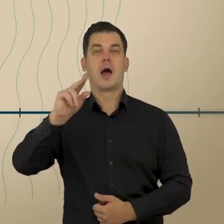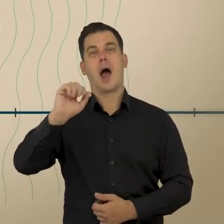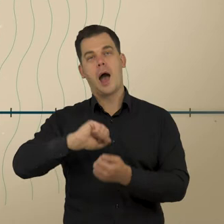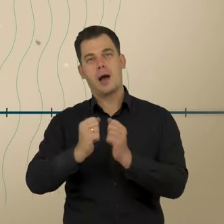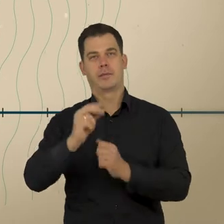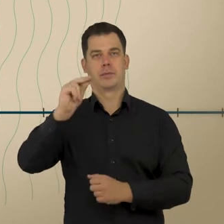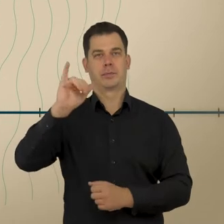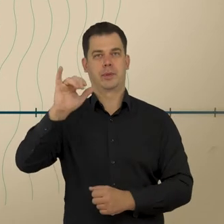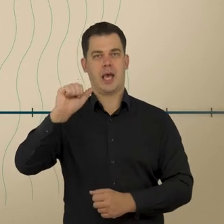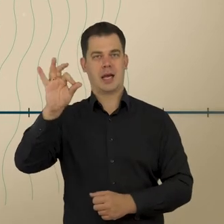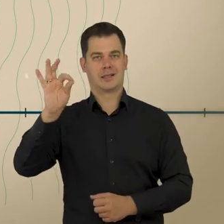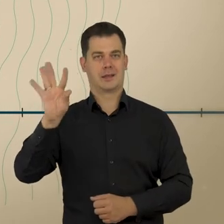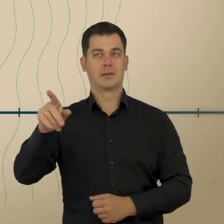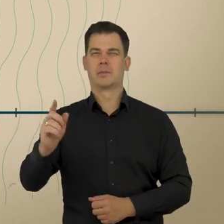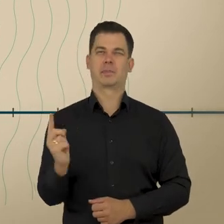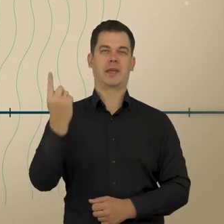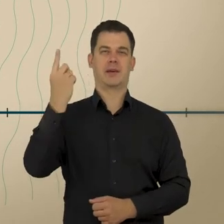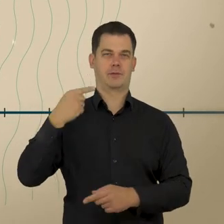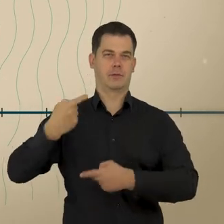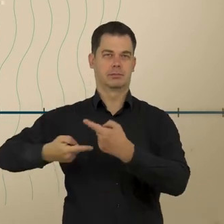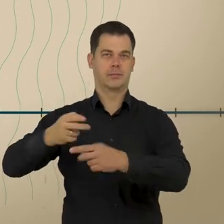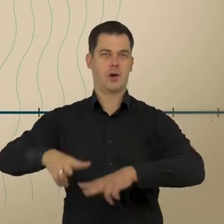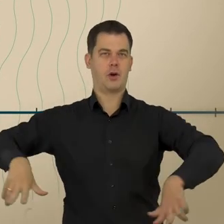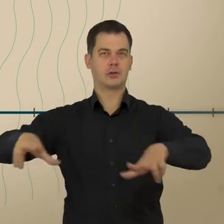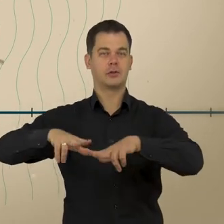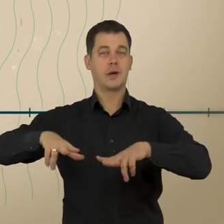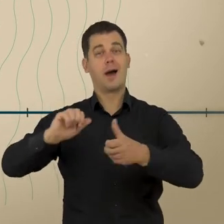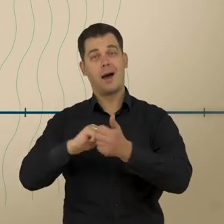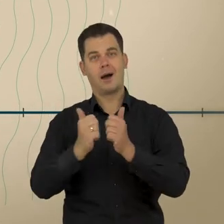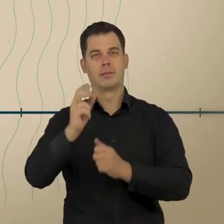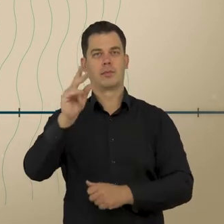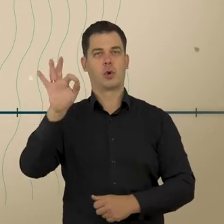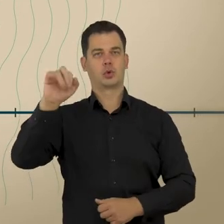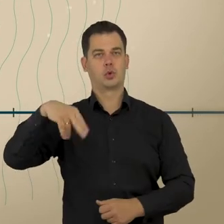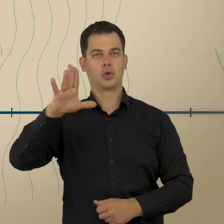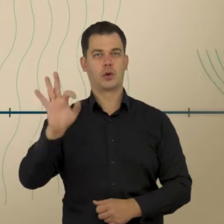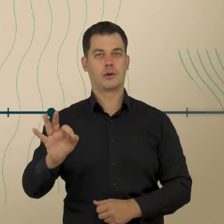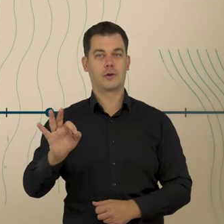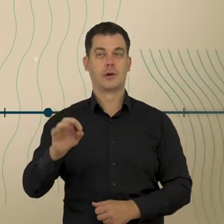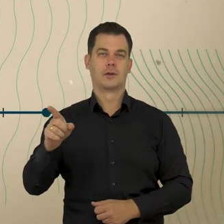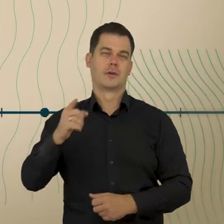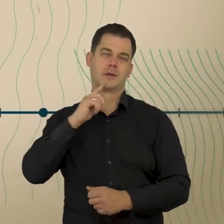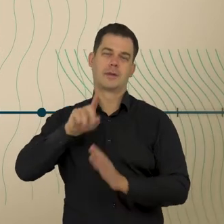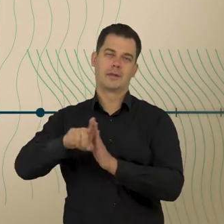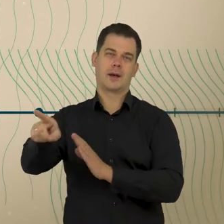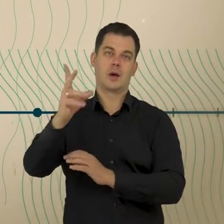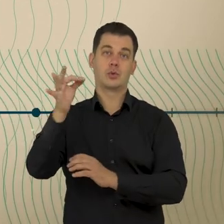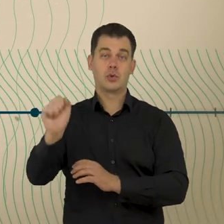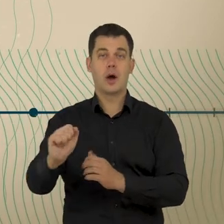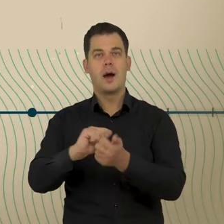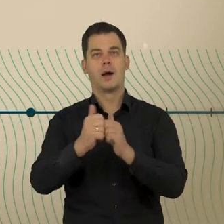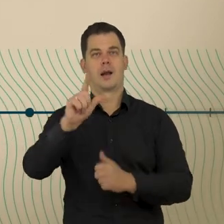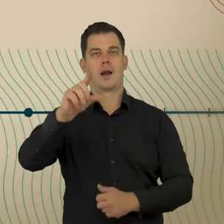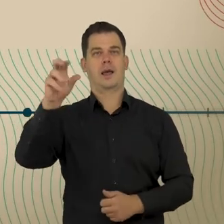Pol od nazwy kraju lub Piast na cześć pierwszej polskiej dynastii królewskiej lub Kościuszko na cześć